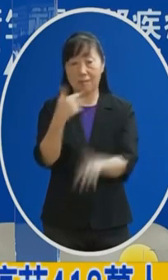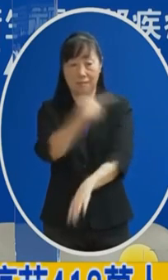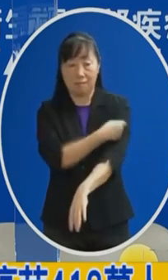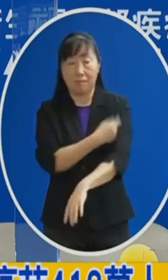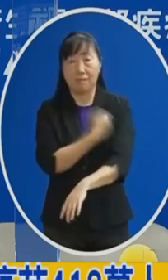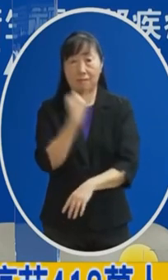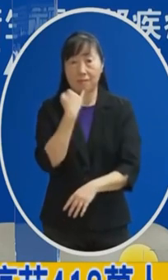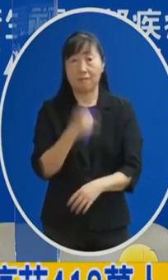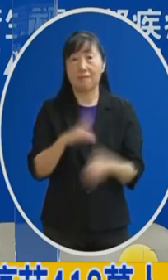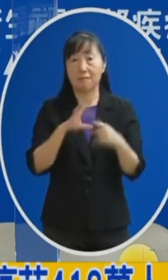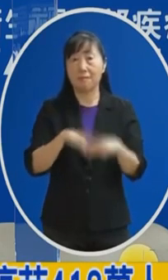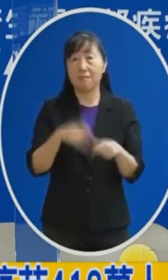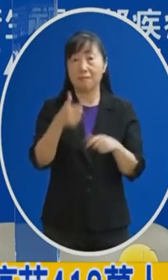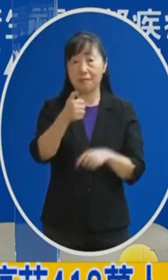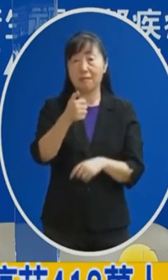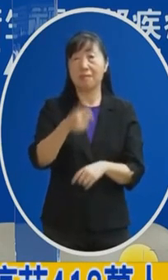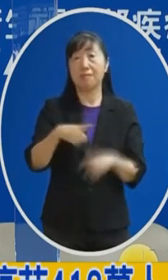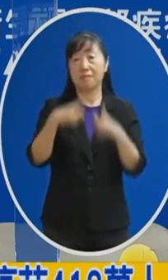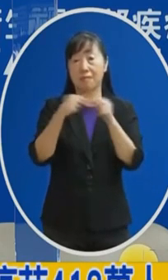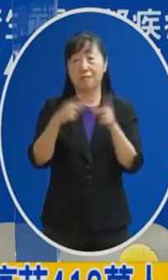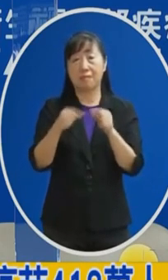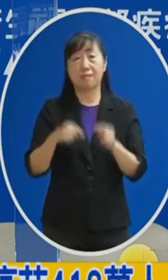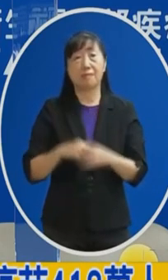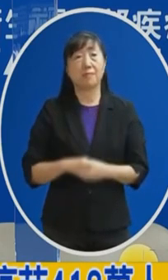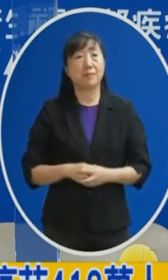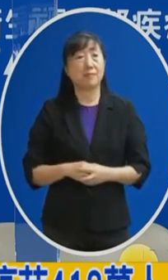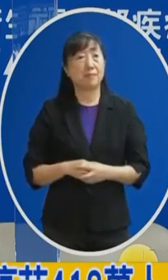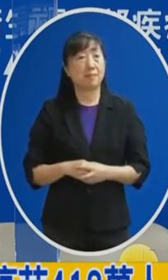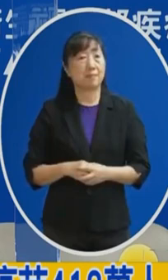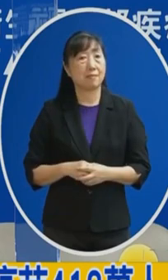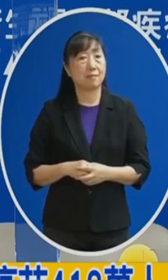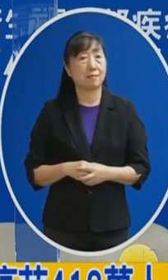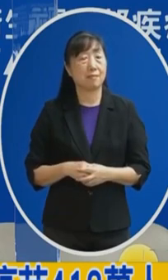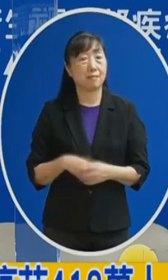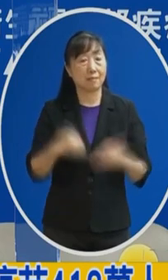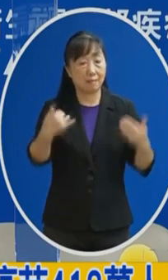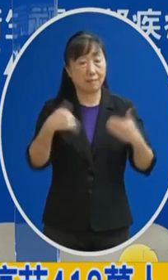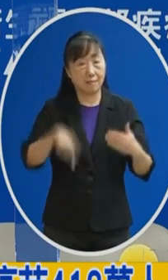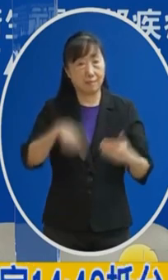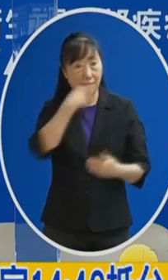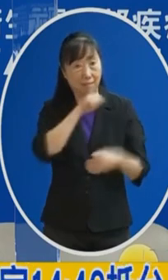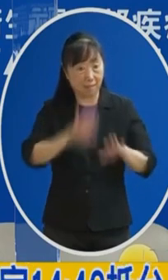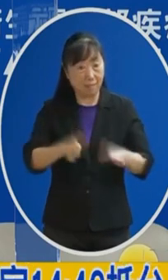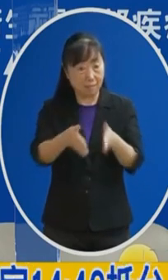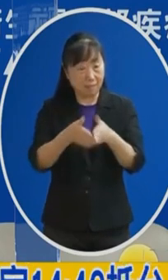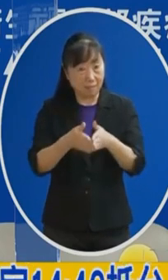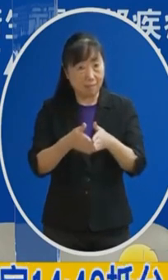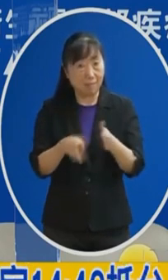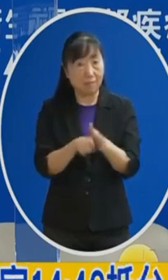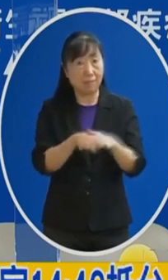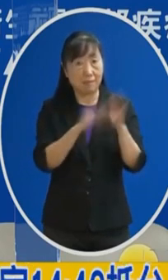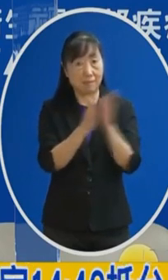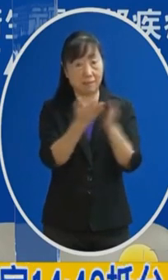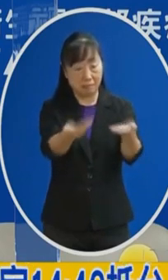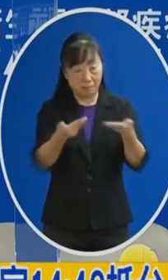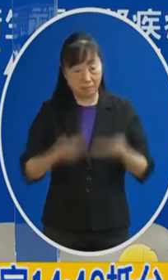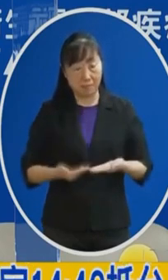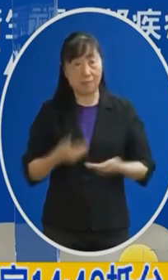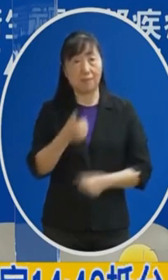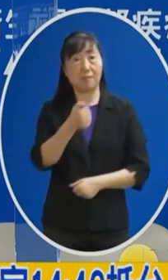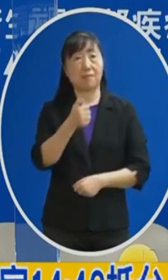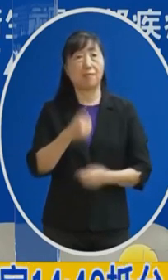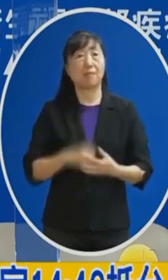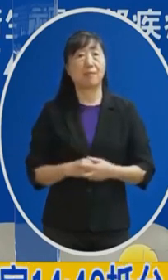很谢谢日本的友人在台湾最需要的时候都适时来提供。